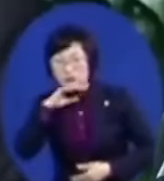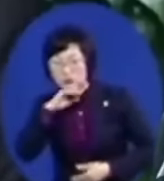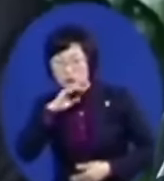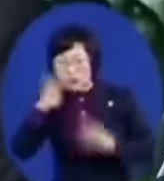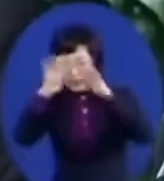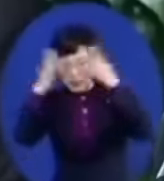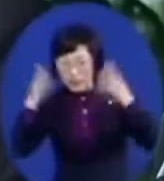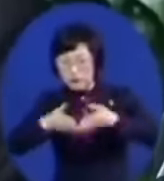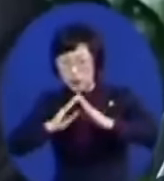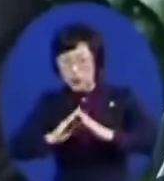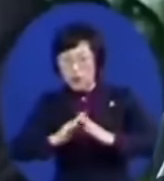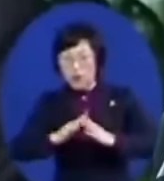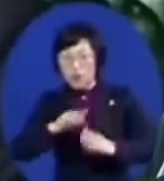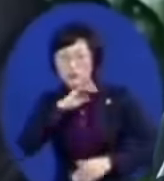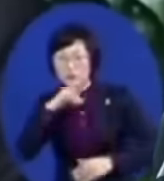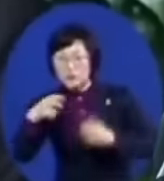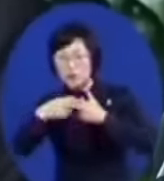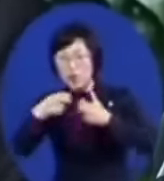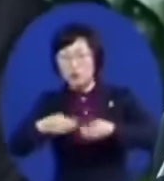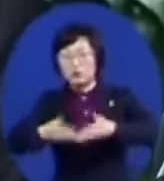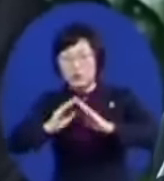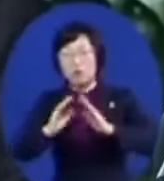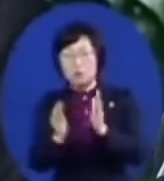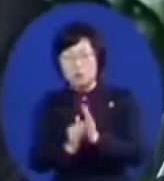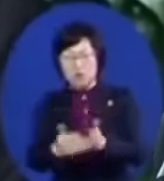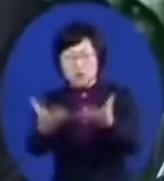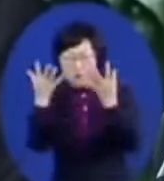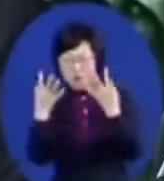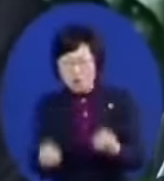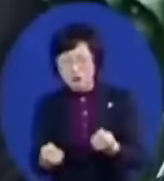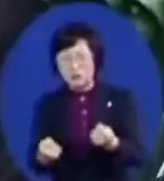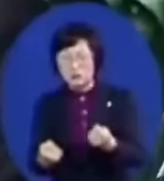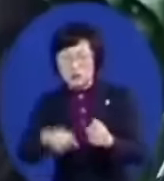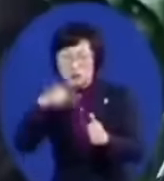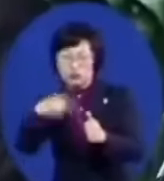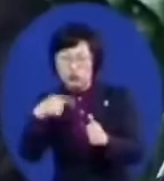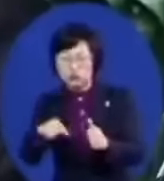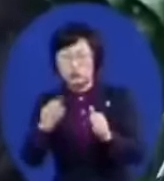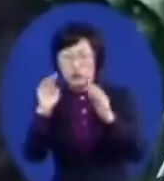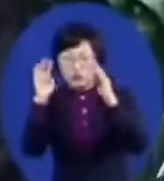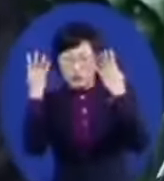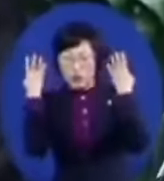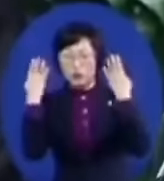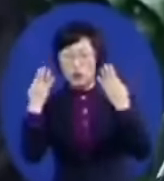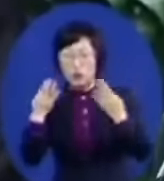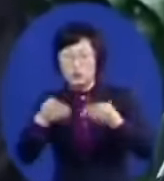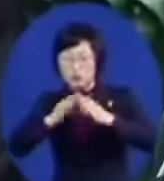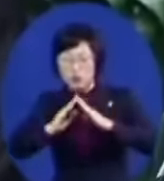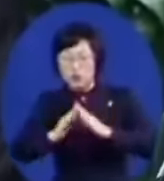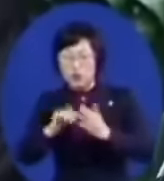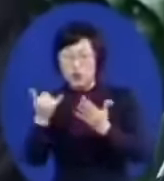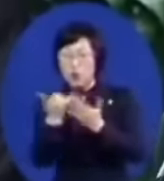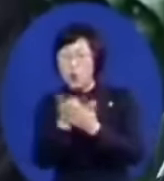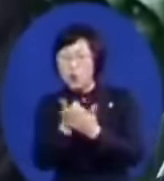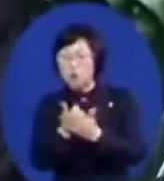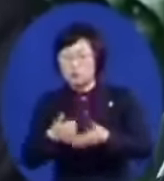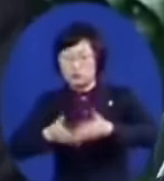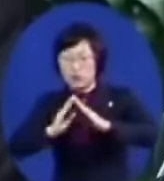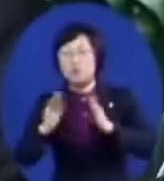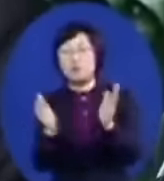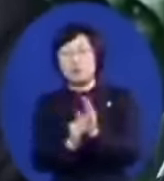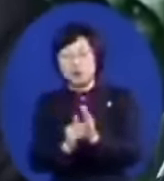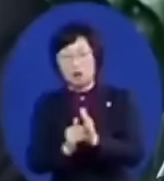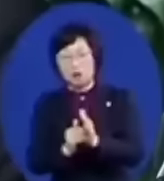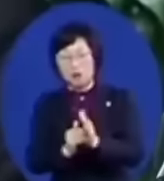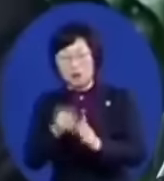병원도 세웠고 수많은 교육기관과 호화원을 세웠습니다. 그것이